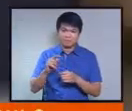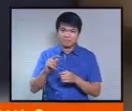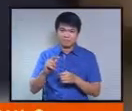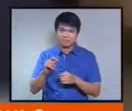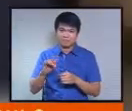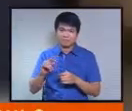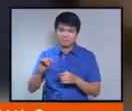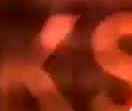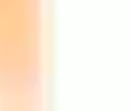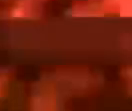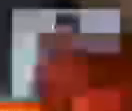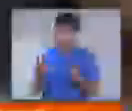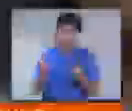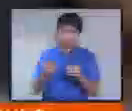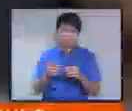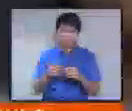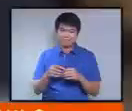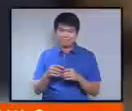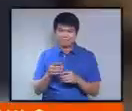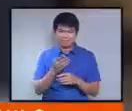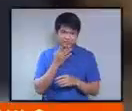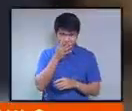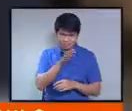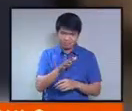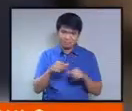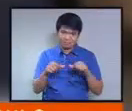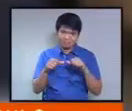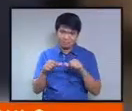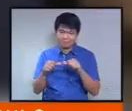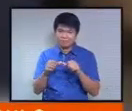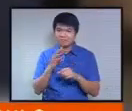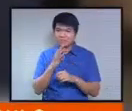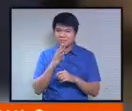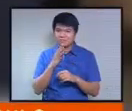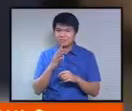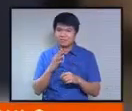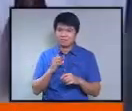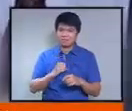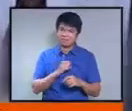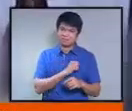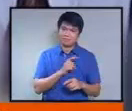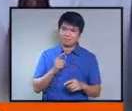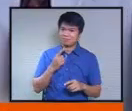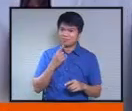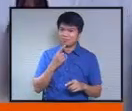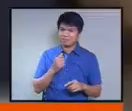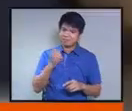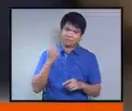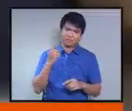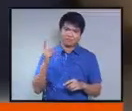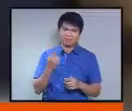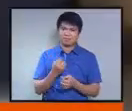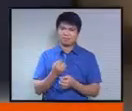election. Deadma lang ang mababatas at tuloy lang sa pagsasalita. Itinanggi niya nang siya ang nagpasabog at hindi